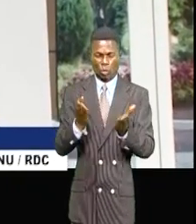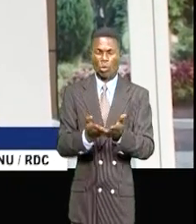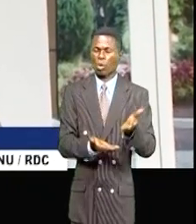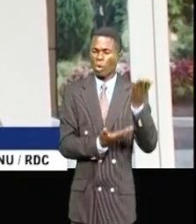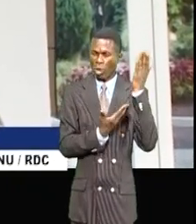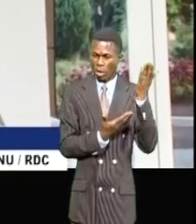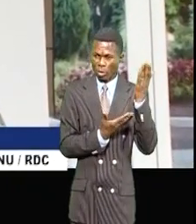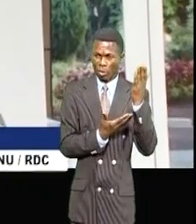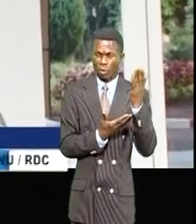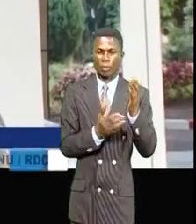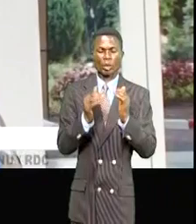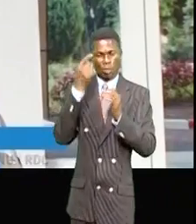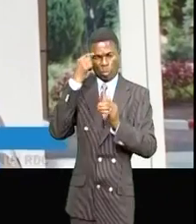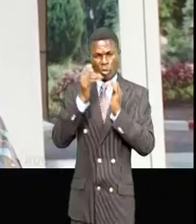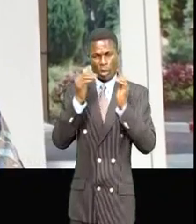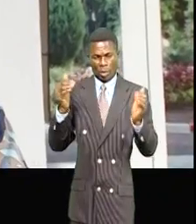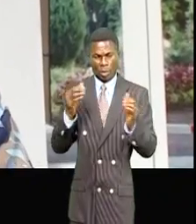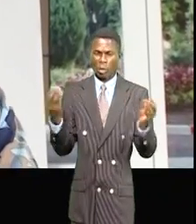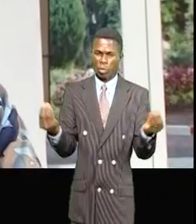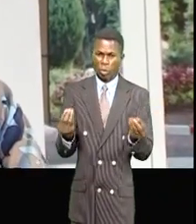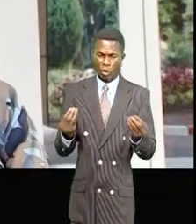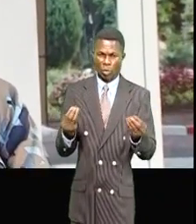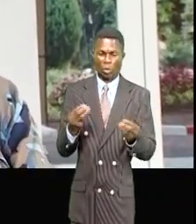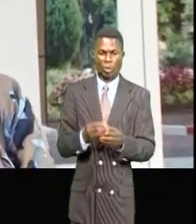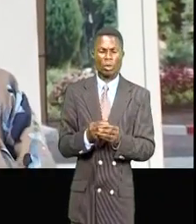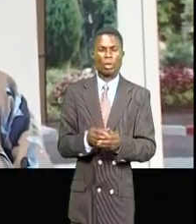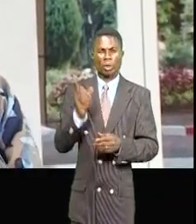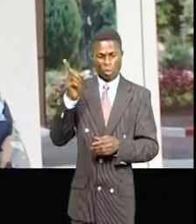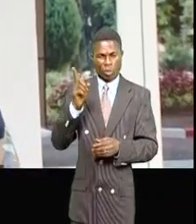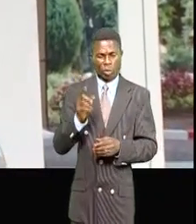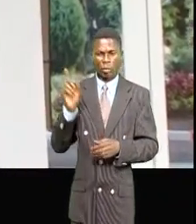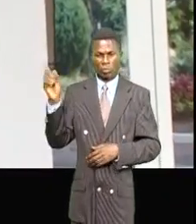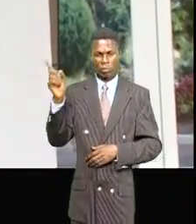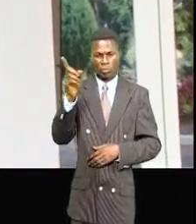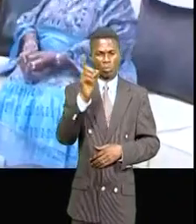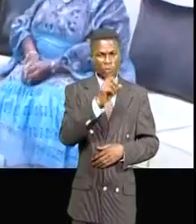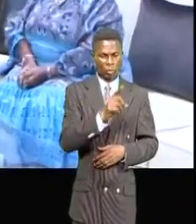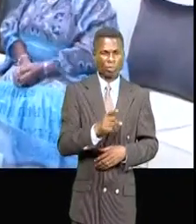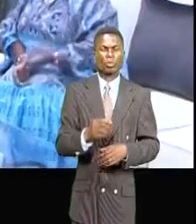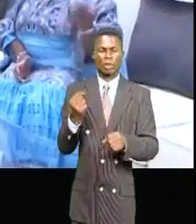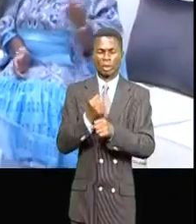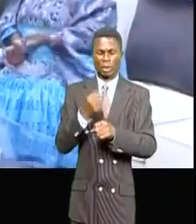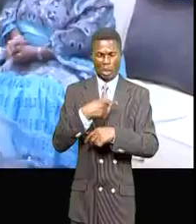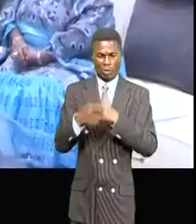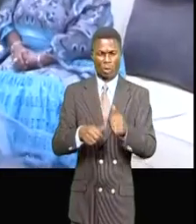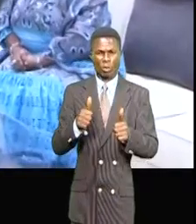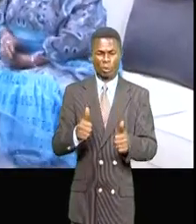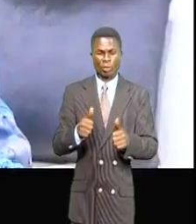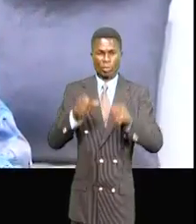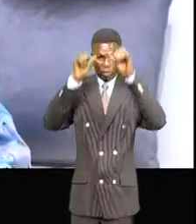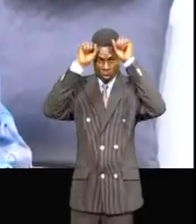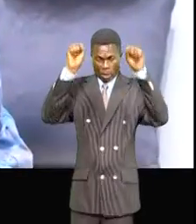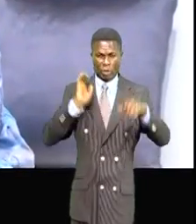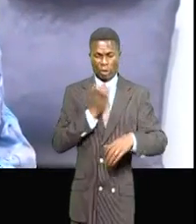majeure de paix pour pouvoir aller dans leurs différentes fonctions. Le chef de l'État